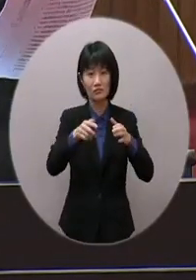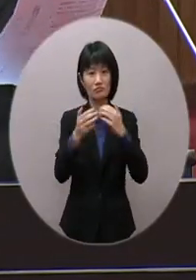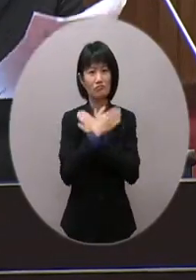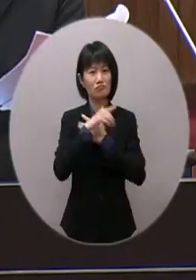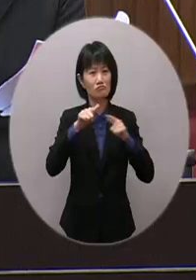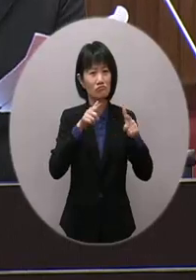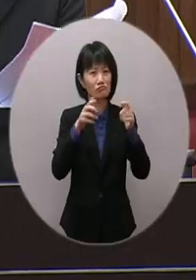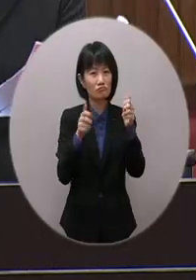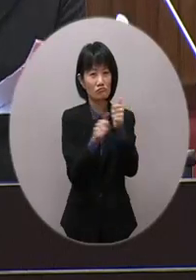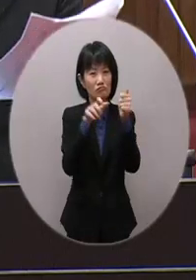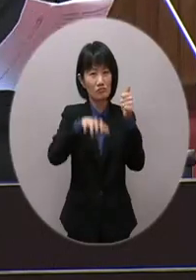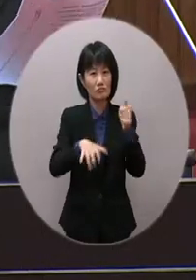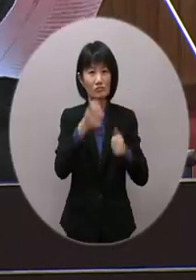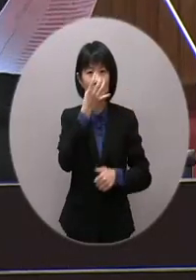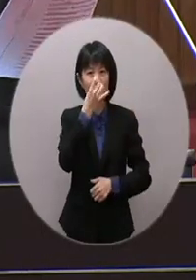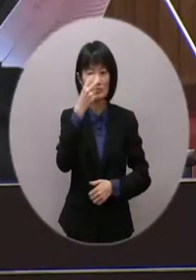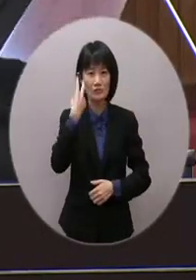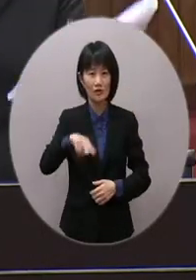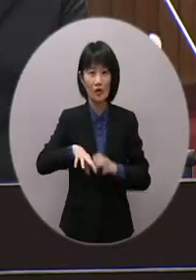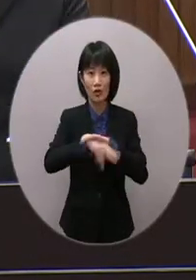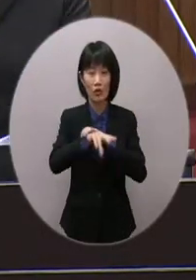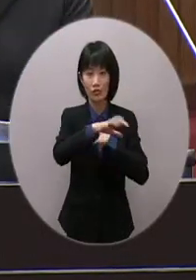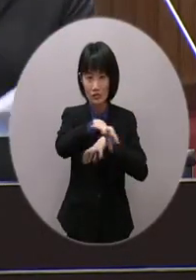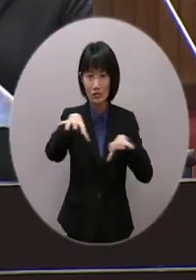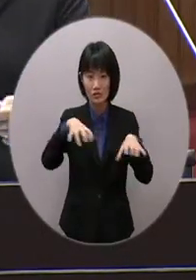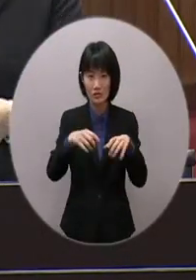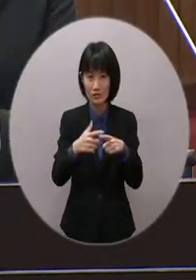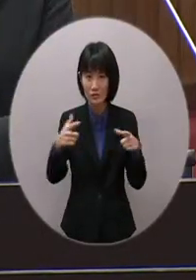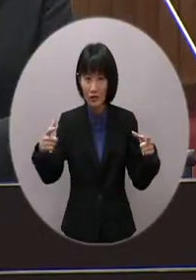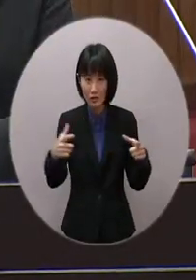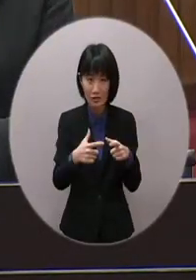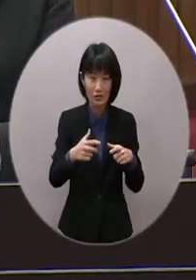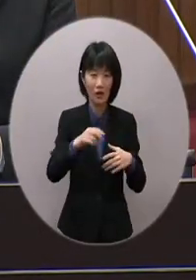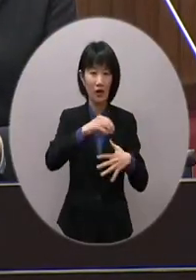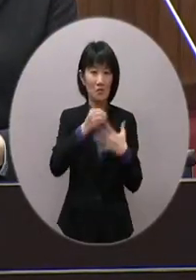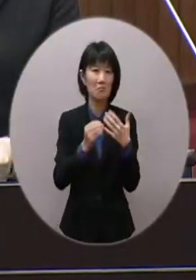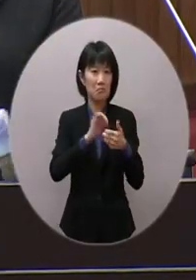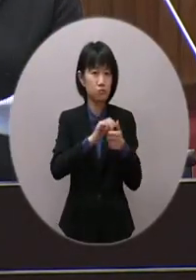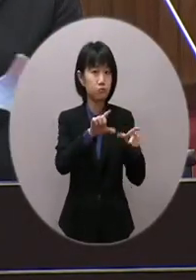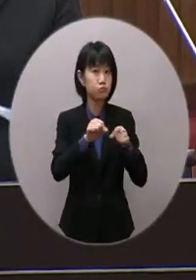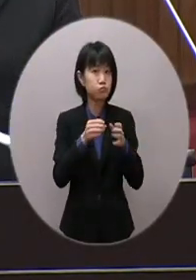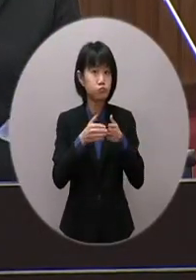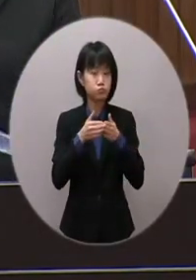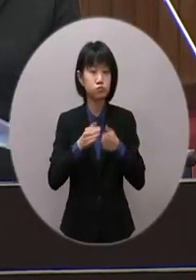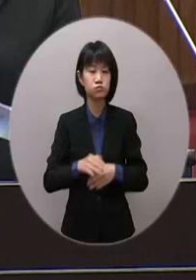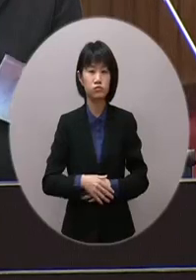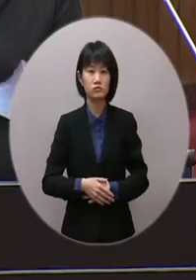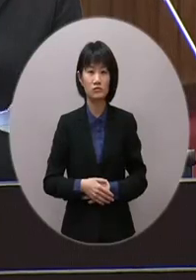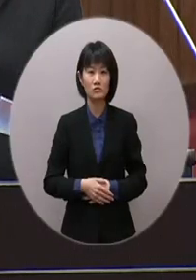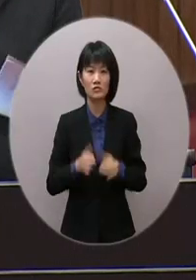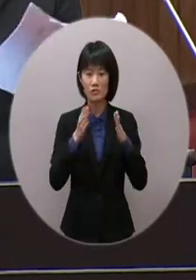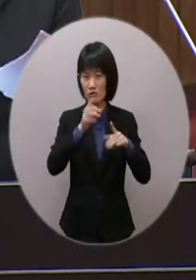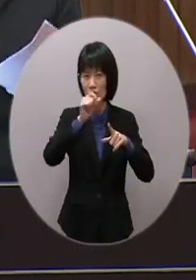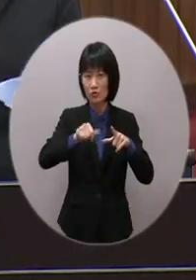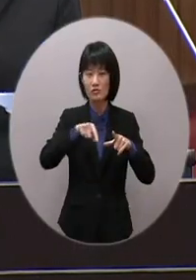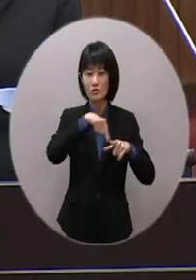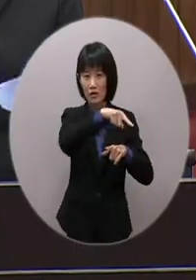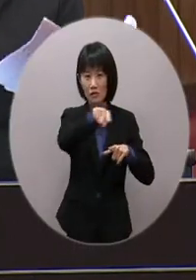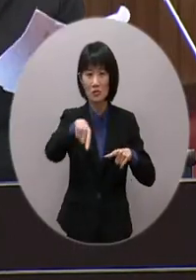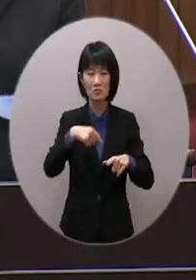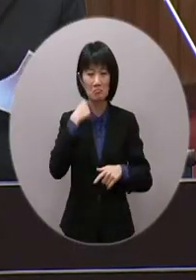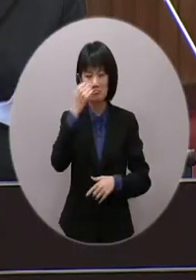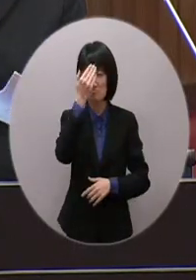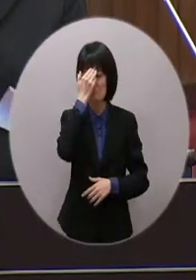些空间的比例的问题啊，室内空间要多少，室外空间要多少，所以其实对这些企业来讲他们觉